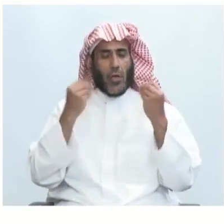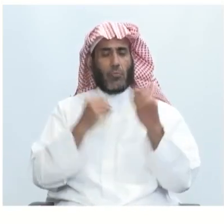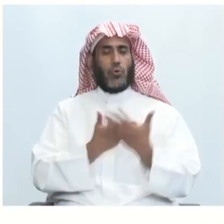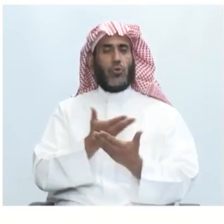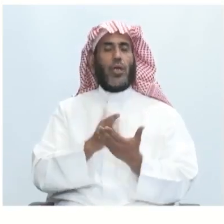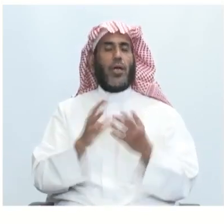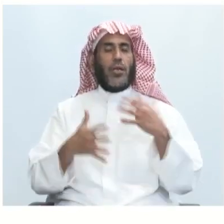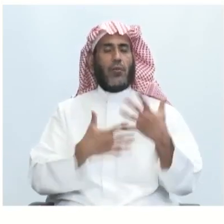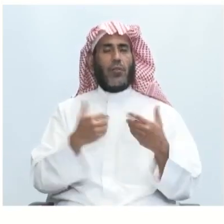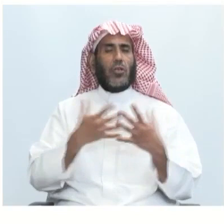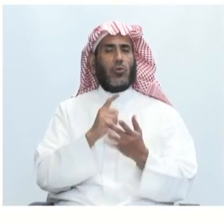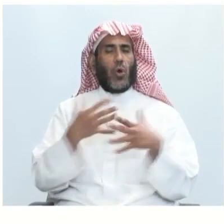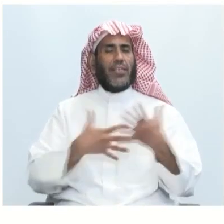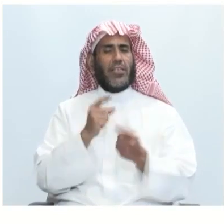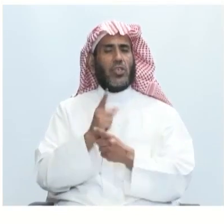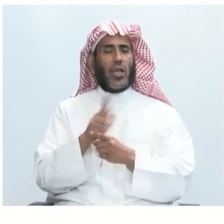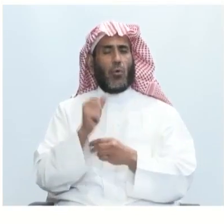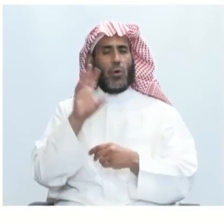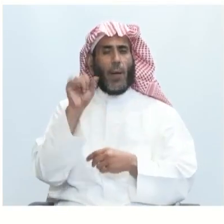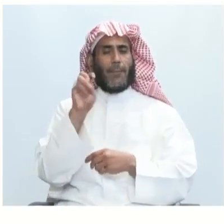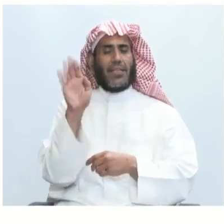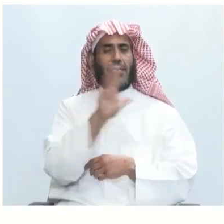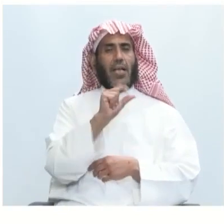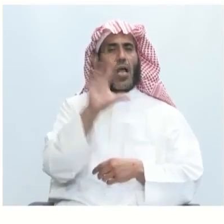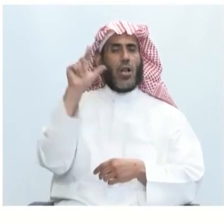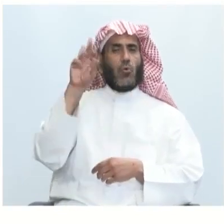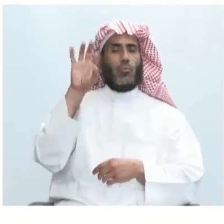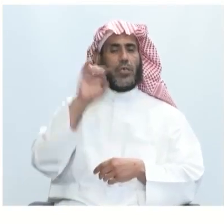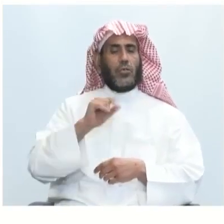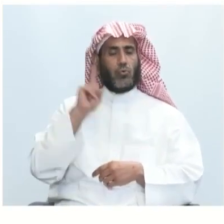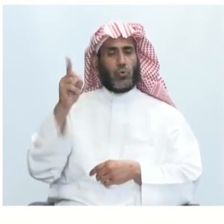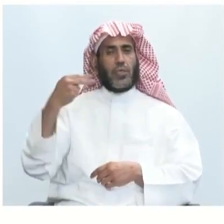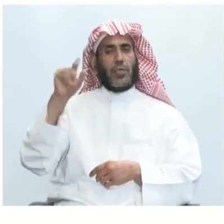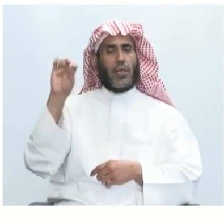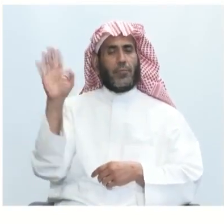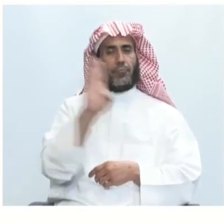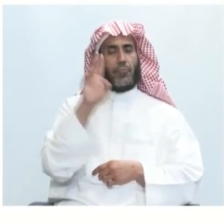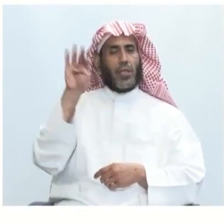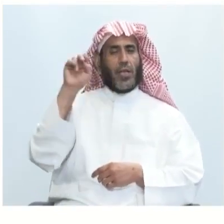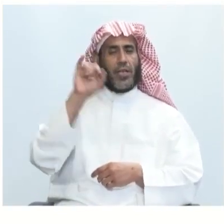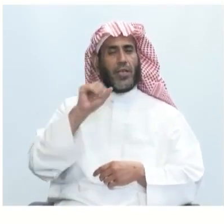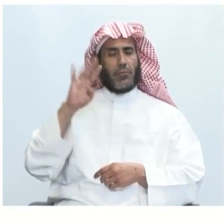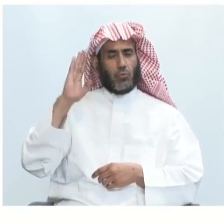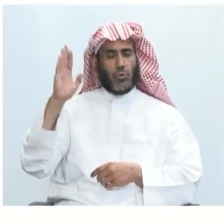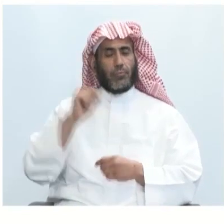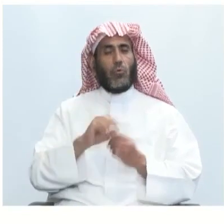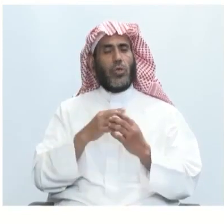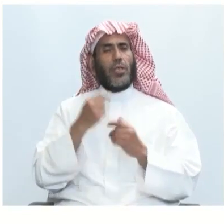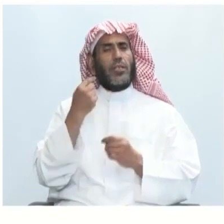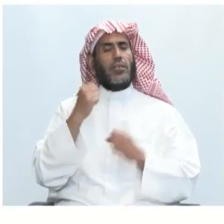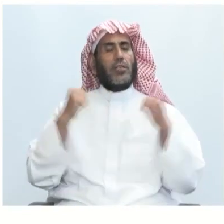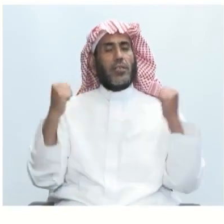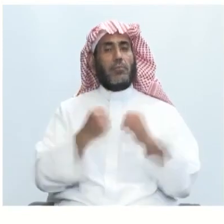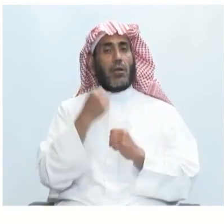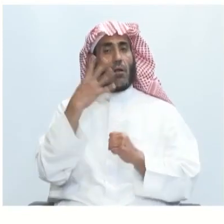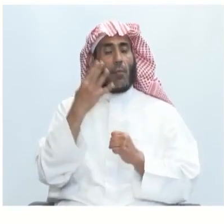في تقديم هذا الدرس في لغه الاشاره الاستاذ محمد القبيشي نحن في الوحده التدريبيه الرابعه في كفايه الاتصال